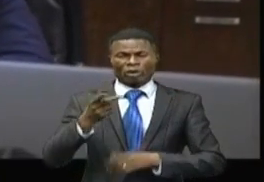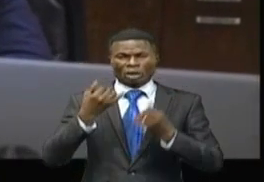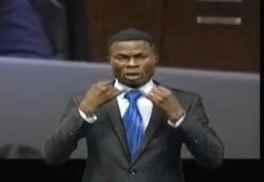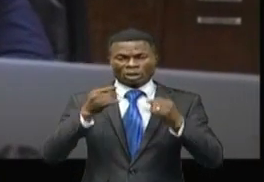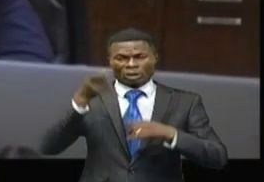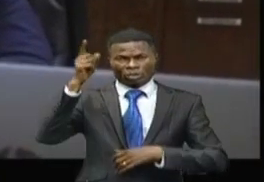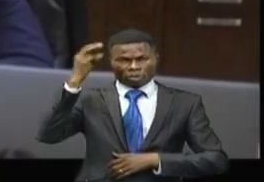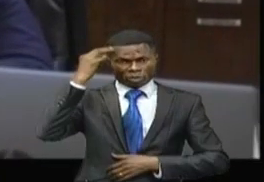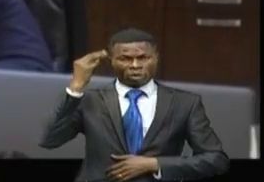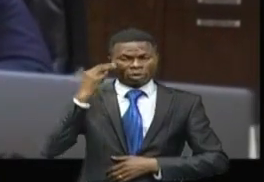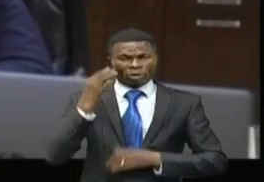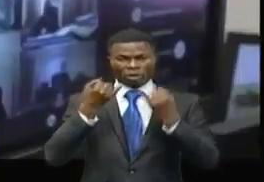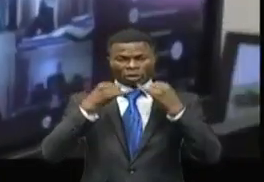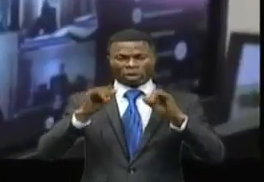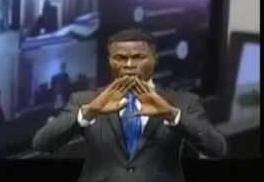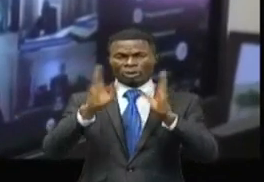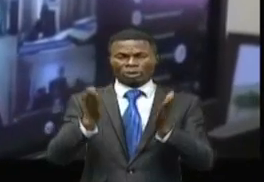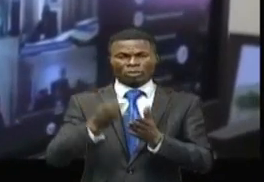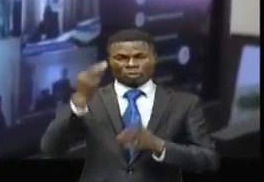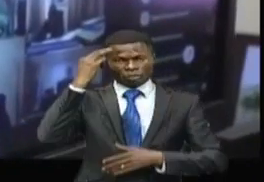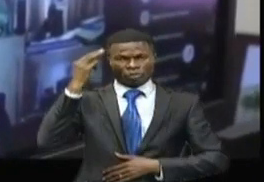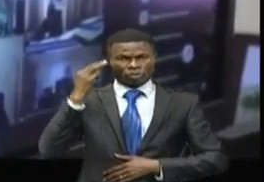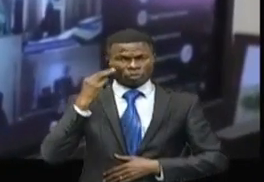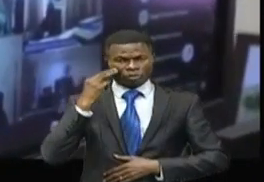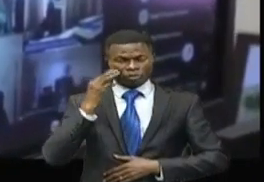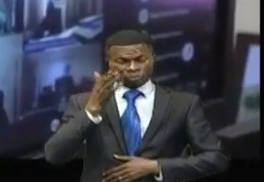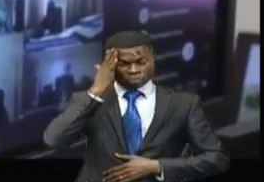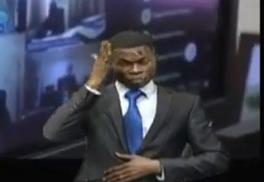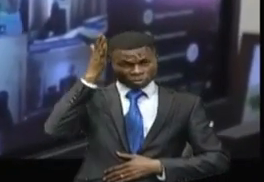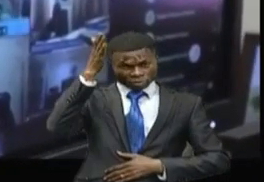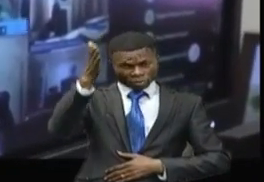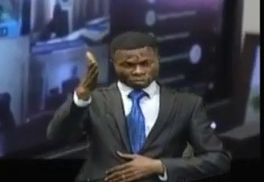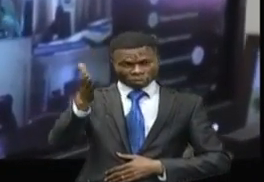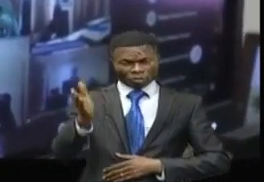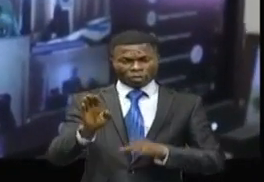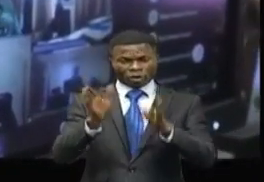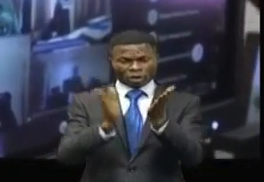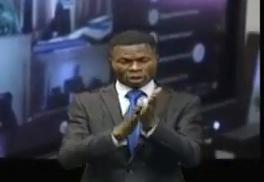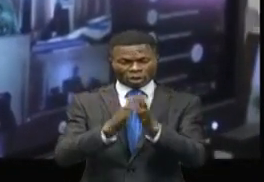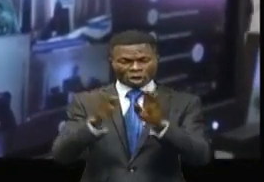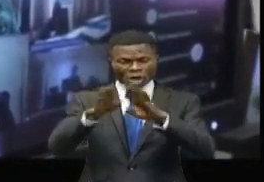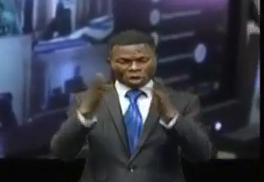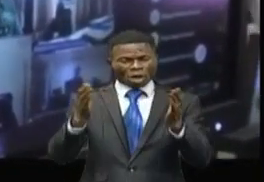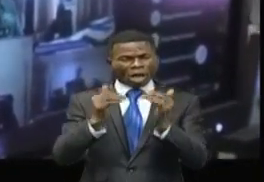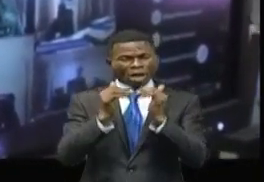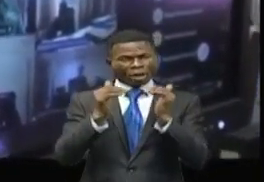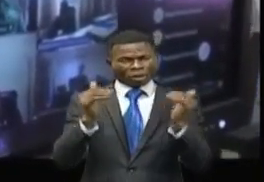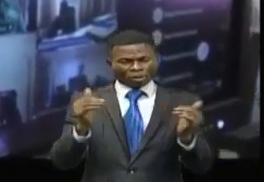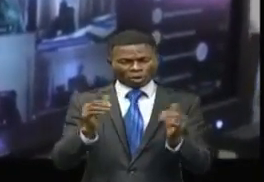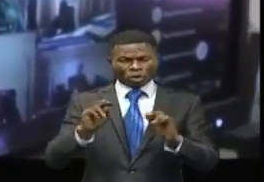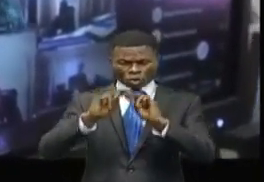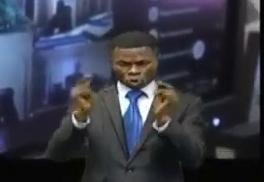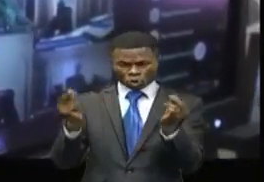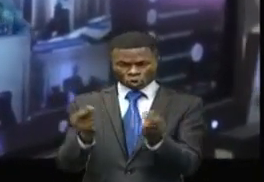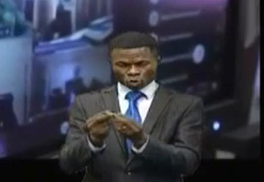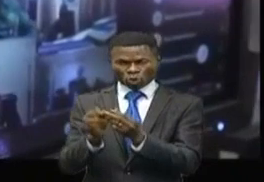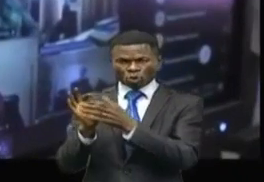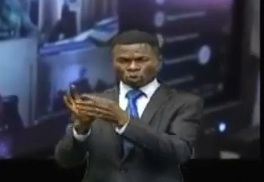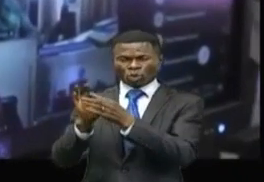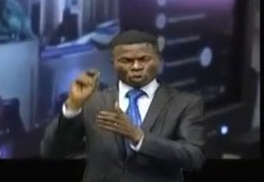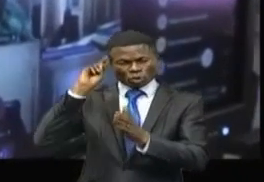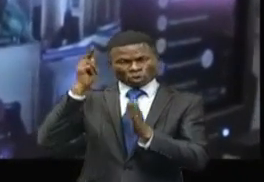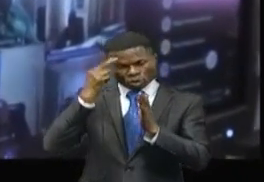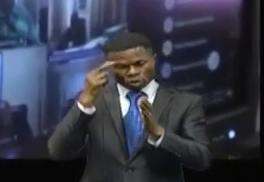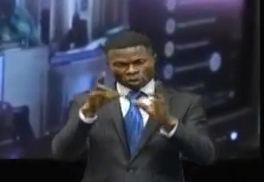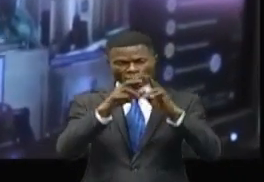premier ministre a informé le conseil que dans la perspective d'une rentrée scolaire apaisée une commission paritairement gouvernementale est